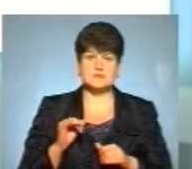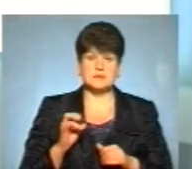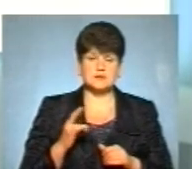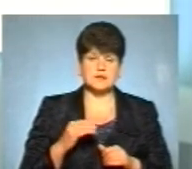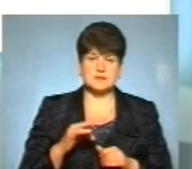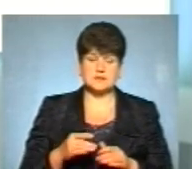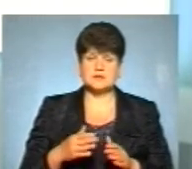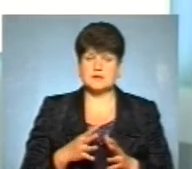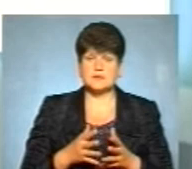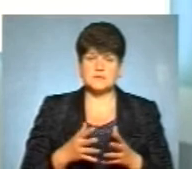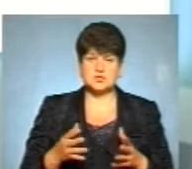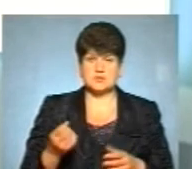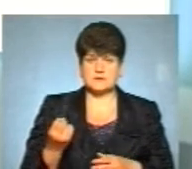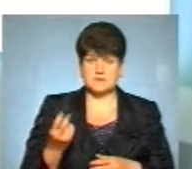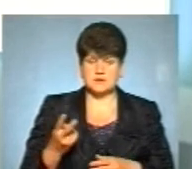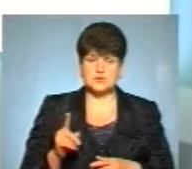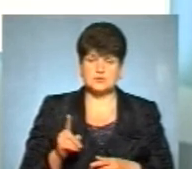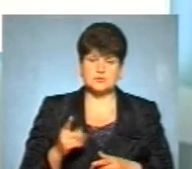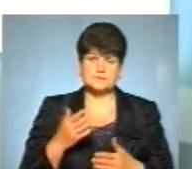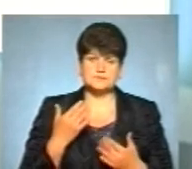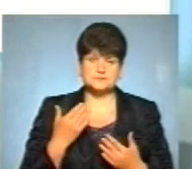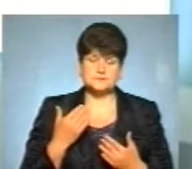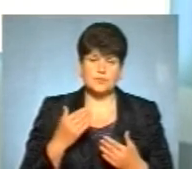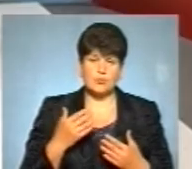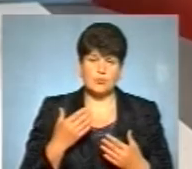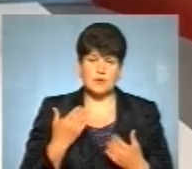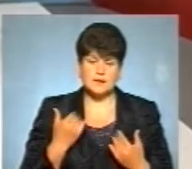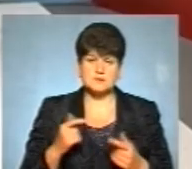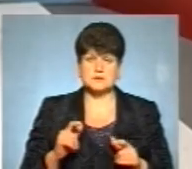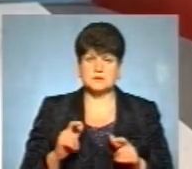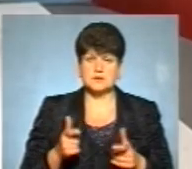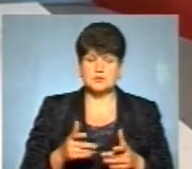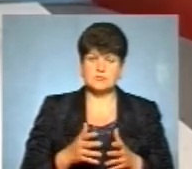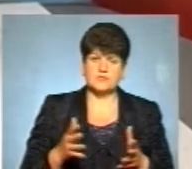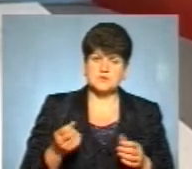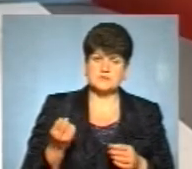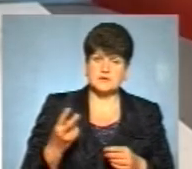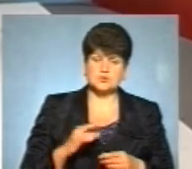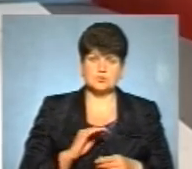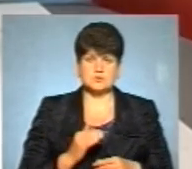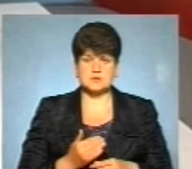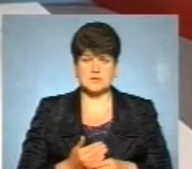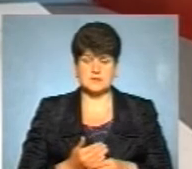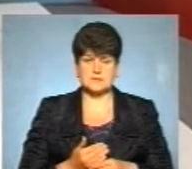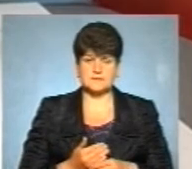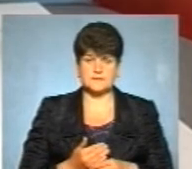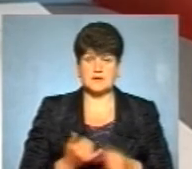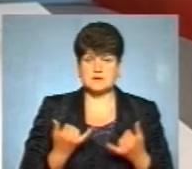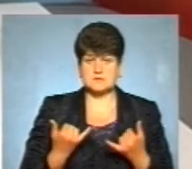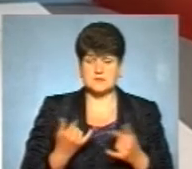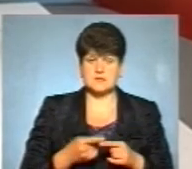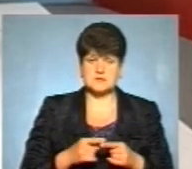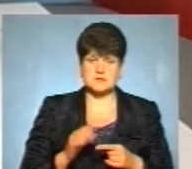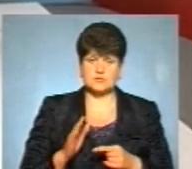більше 12, щоб послаблювати карантин, або вище 12, щоб його посилювати. Ось, а зараз це